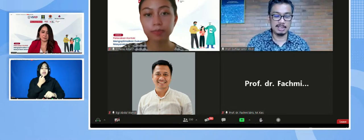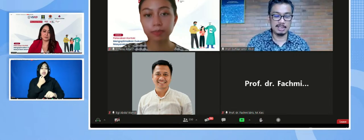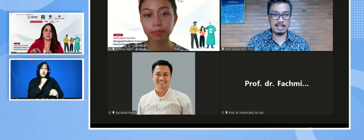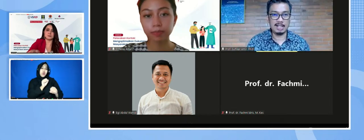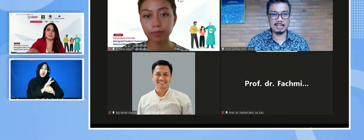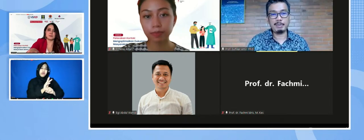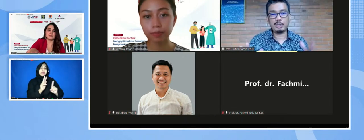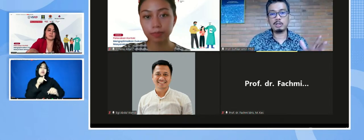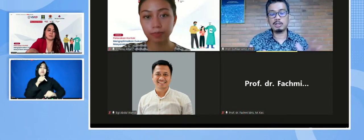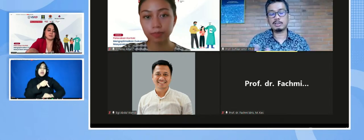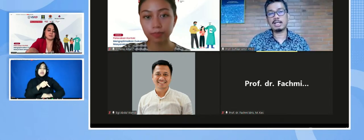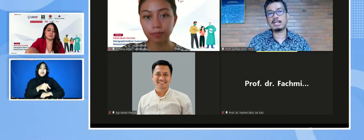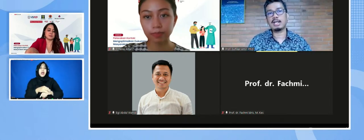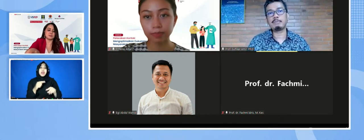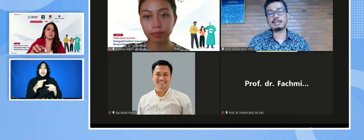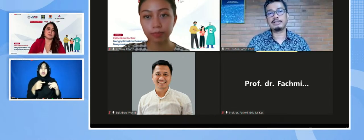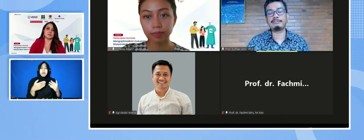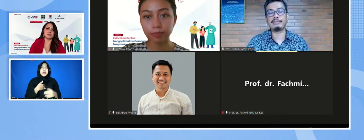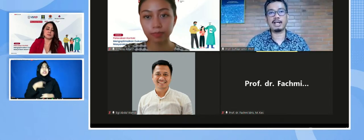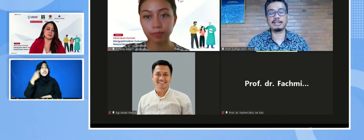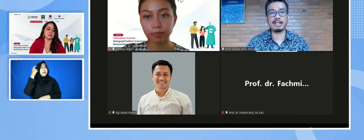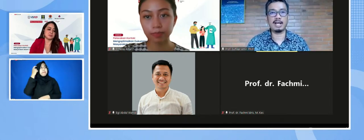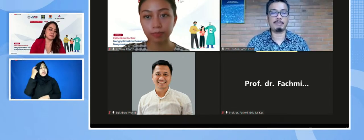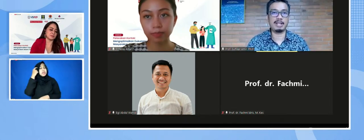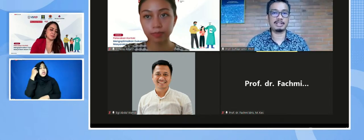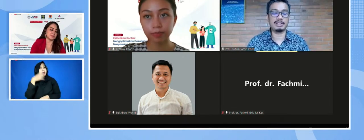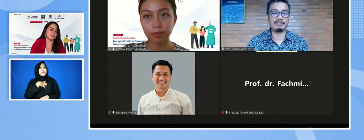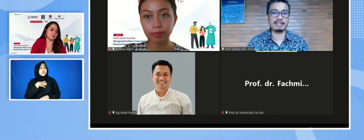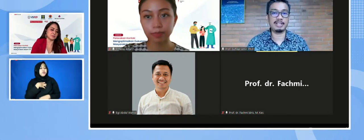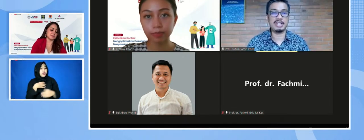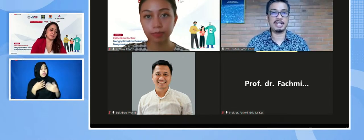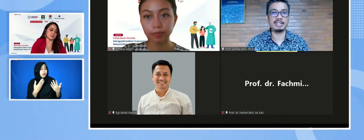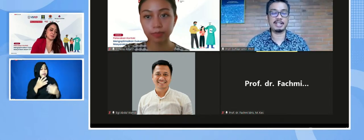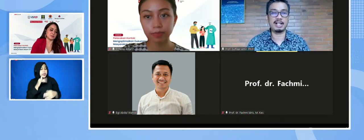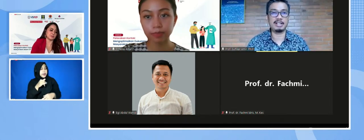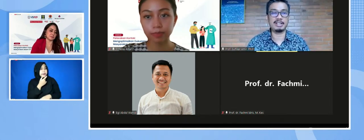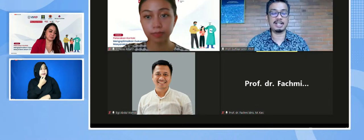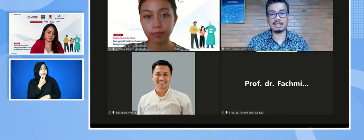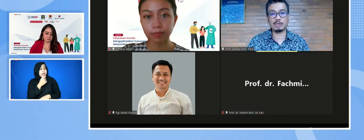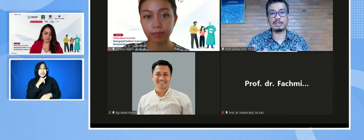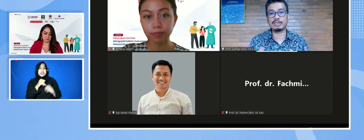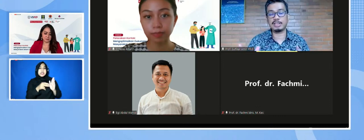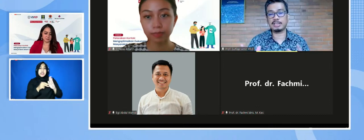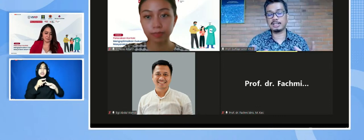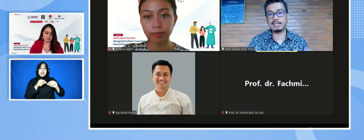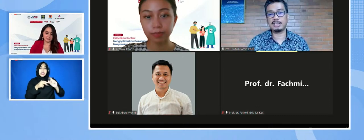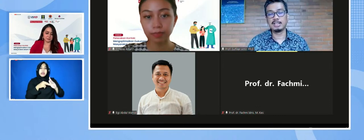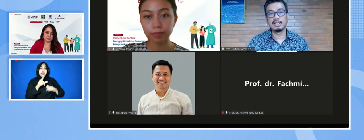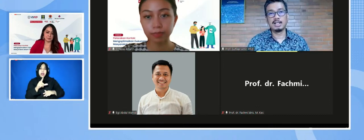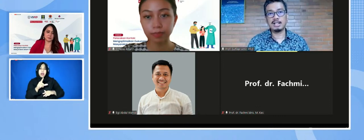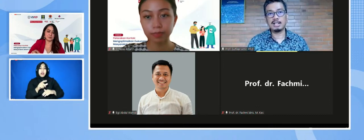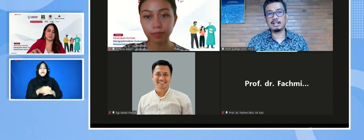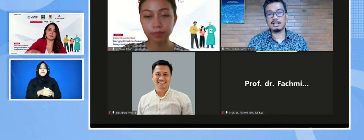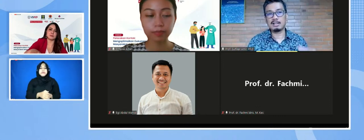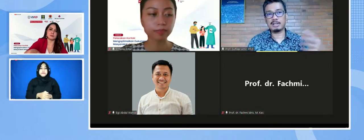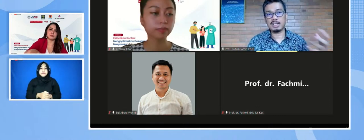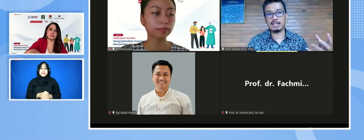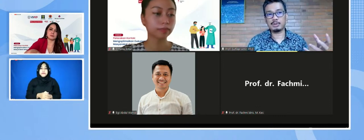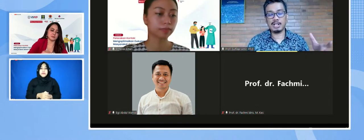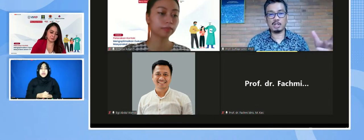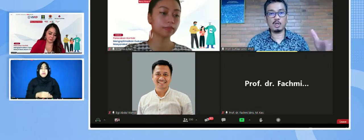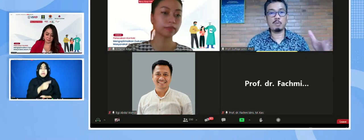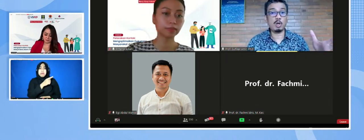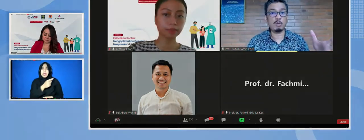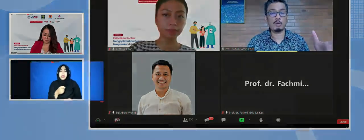COVID-19. Tapi itu saya kira bersifat insidental dan kasuistik. Jadi mereka